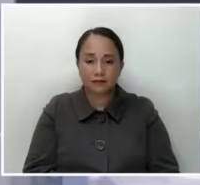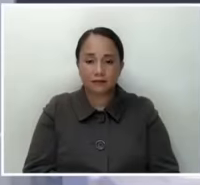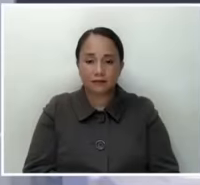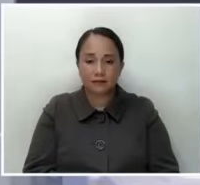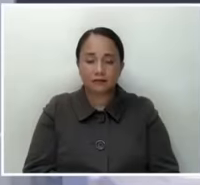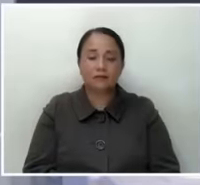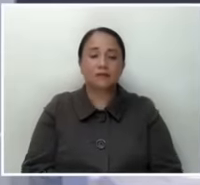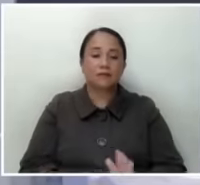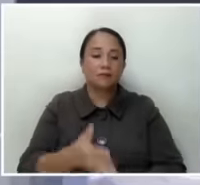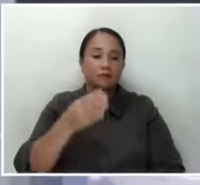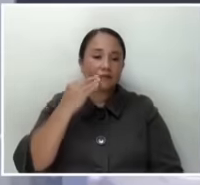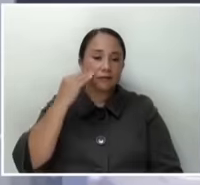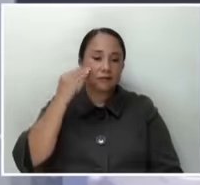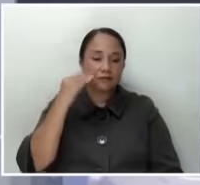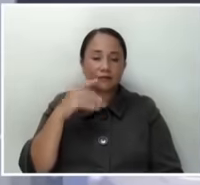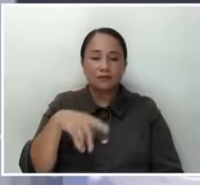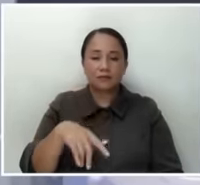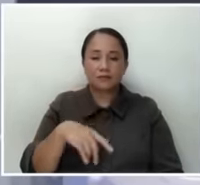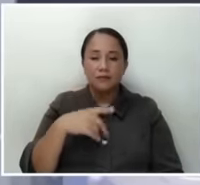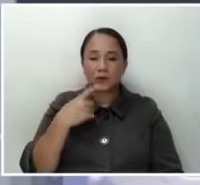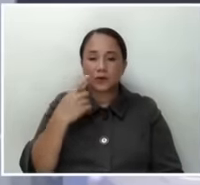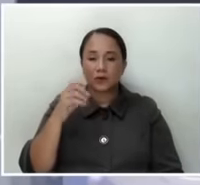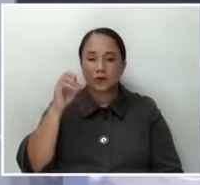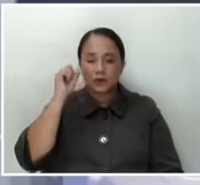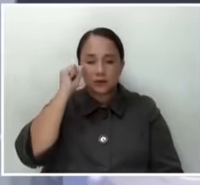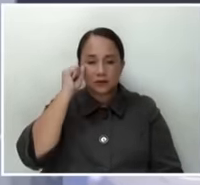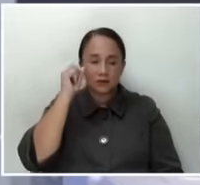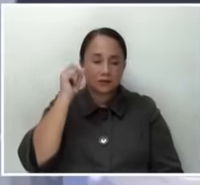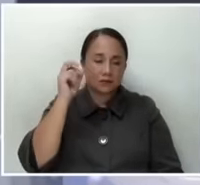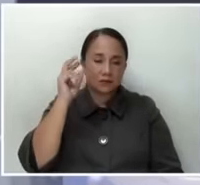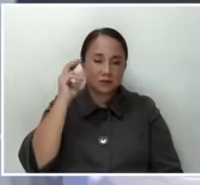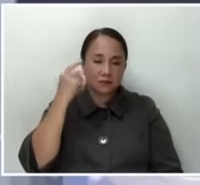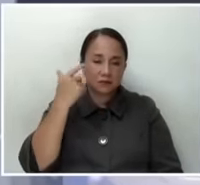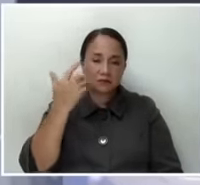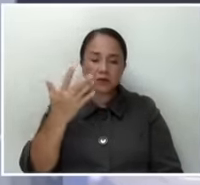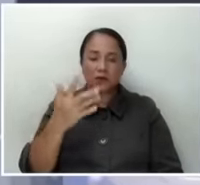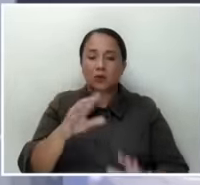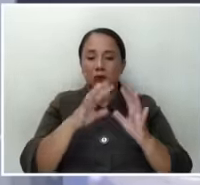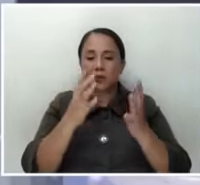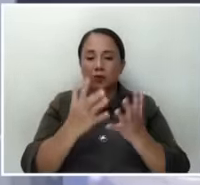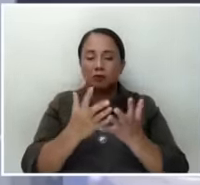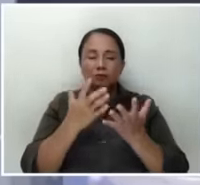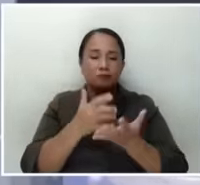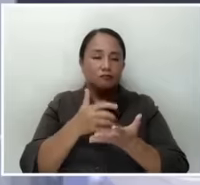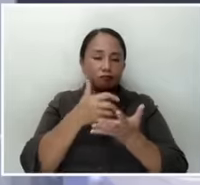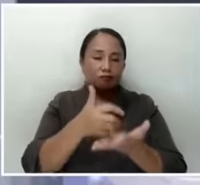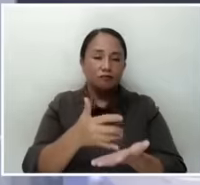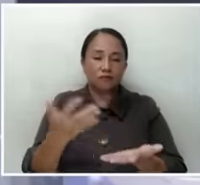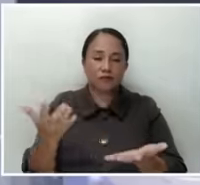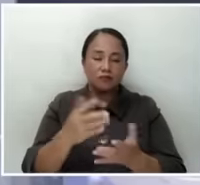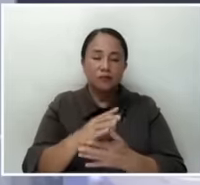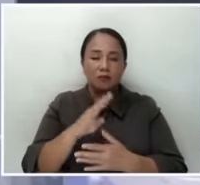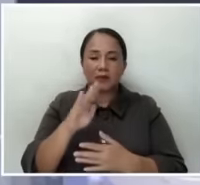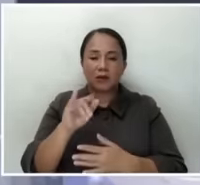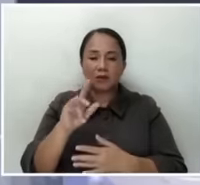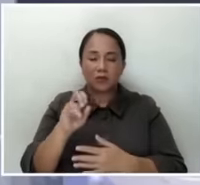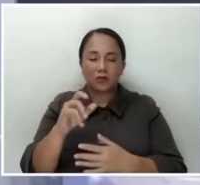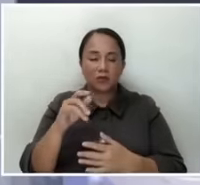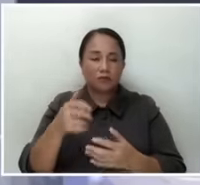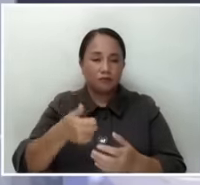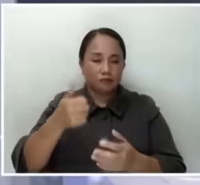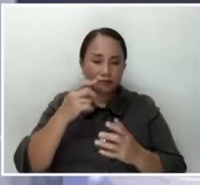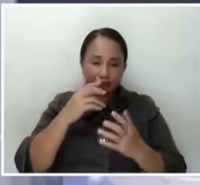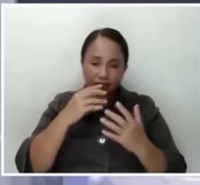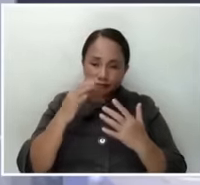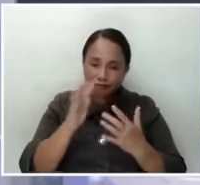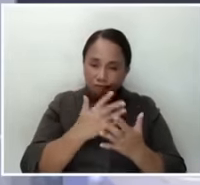Nakauwi na ng Pilipinas si pop royalty Sara Jeronimo matapos gawaran ng Global Force Award sa Billboard's Women in Music sa Los